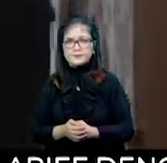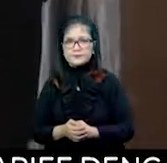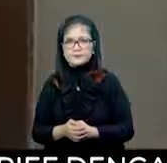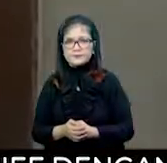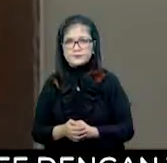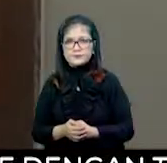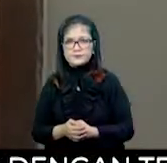hai hai